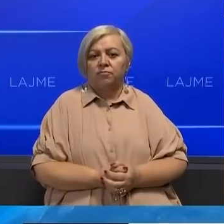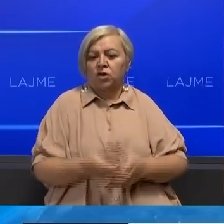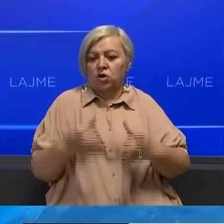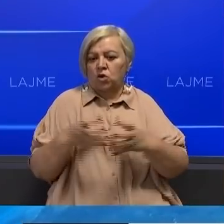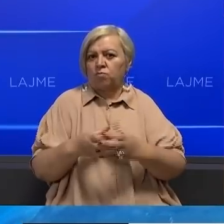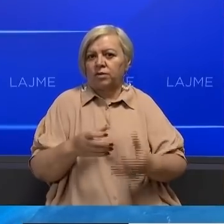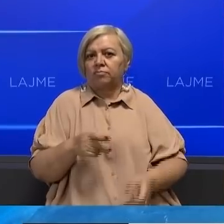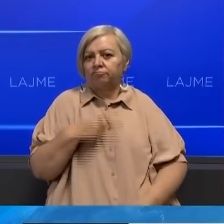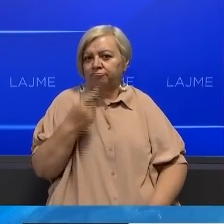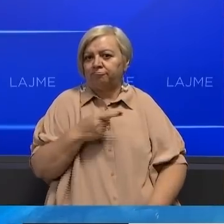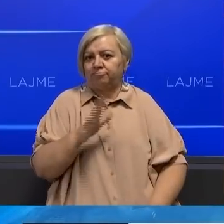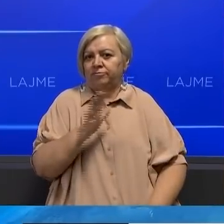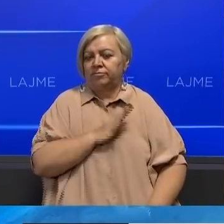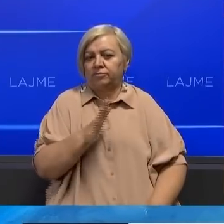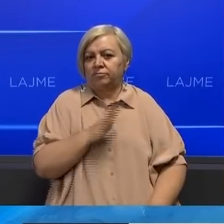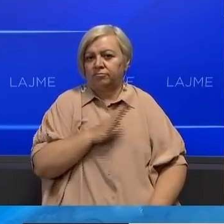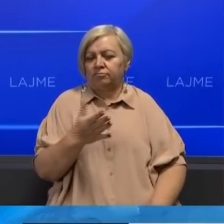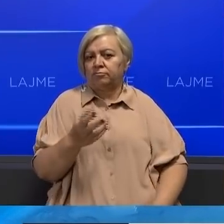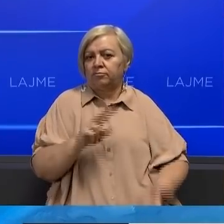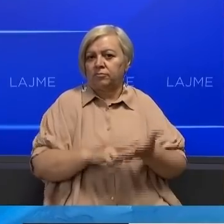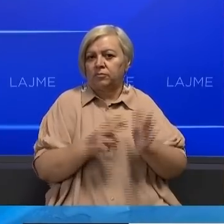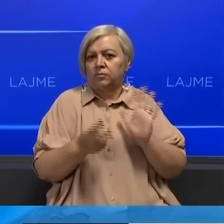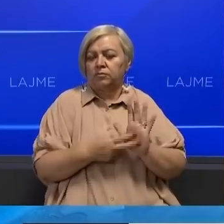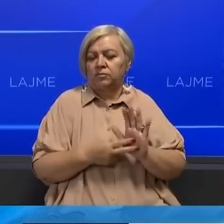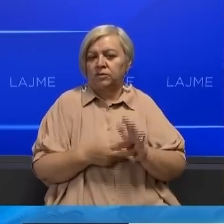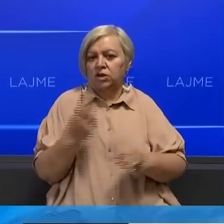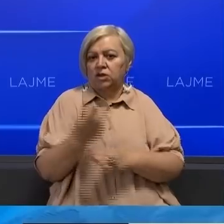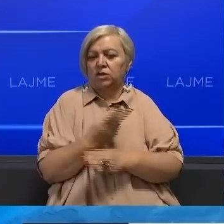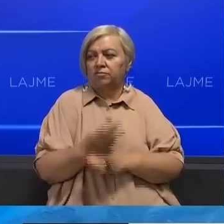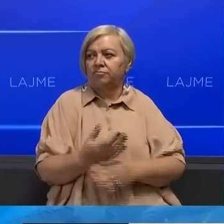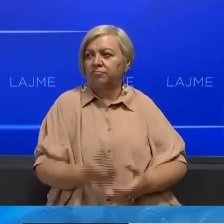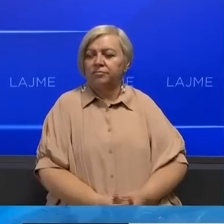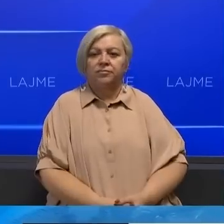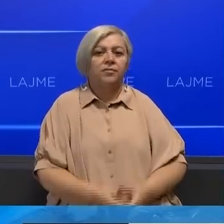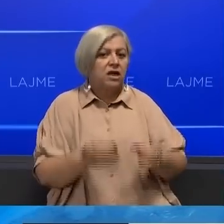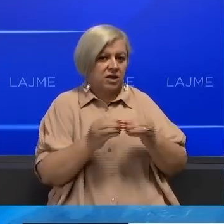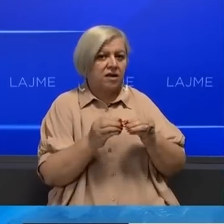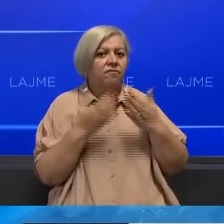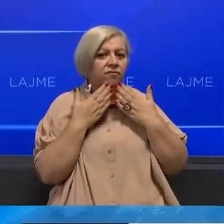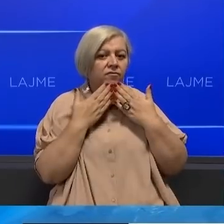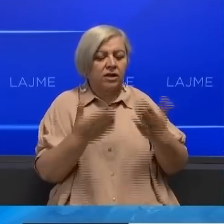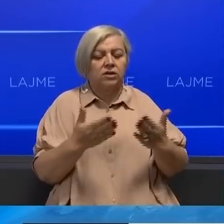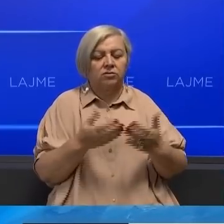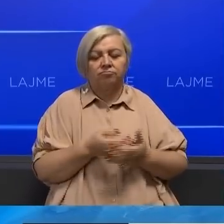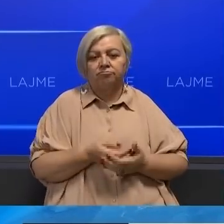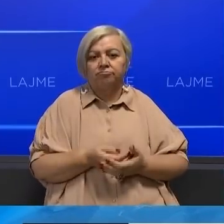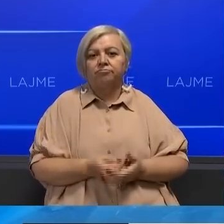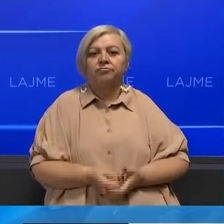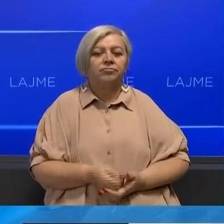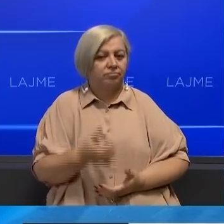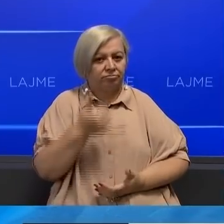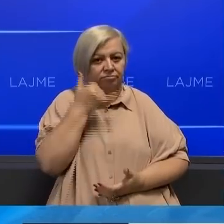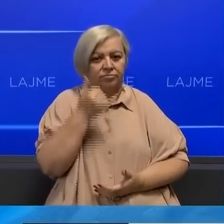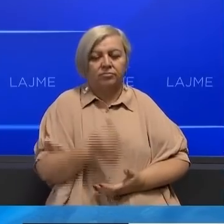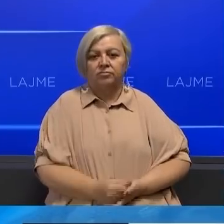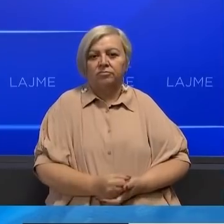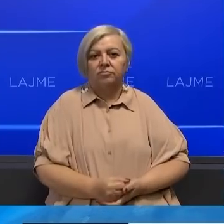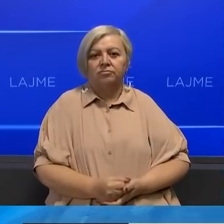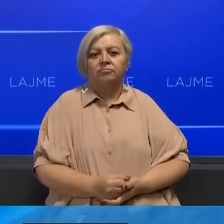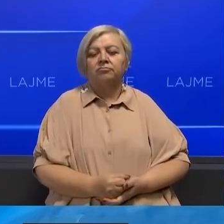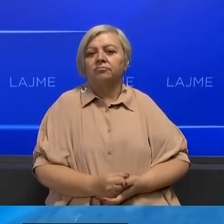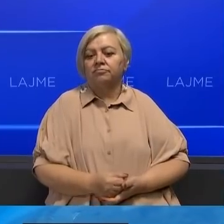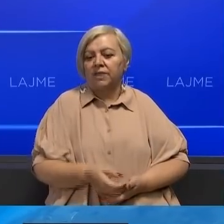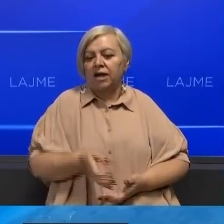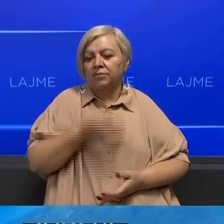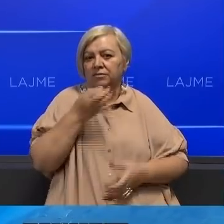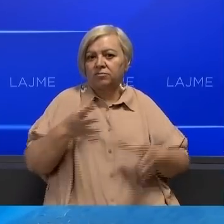të rrezikshme për nivelin politik në këto shtete. Bexhet, faleminderit shumë për këtë lidhje të drejtë për drejtë. Nderuar shikues, ne me